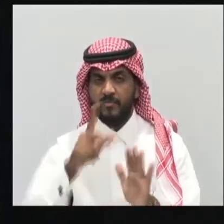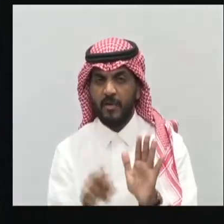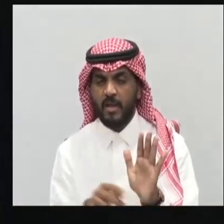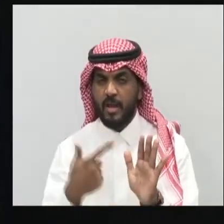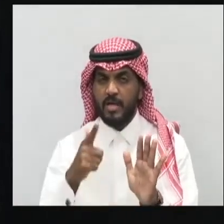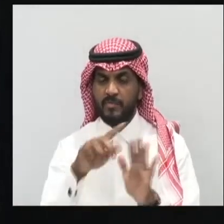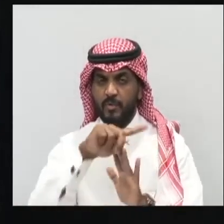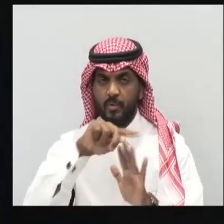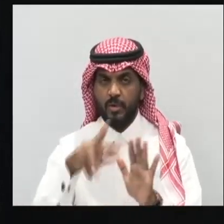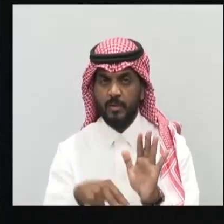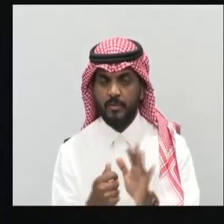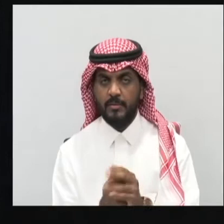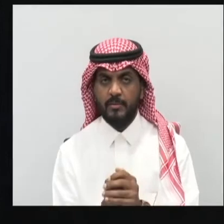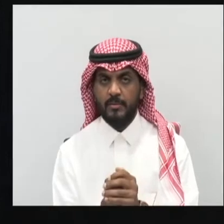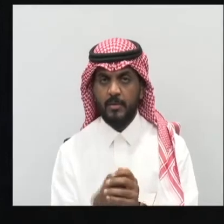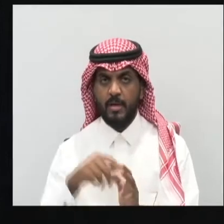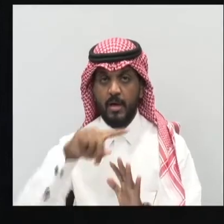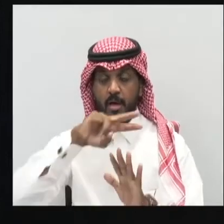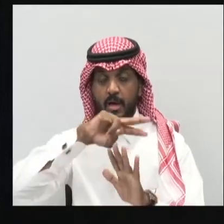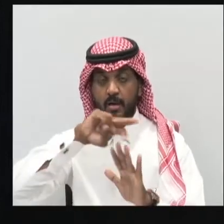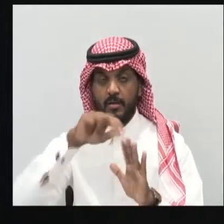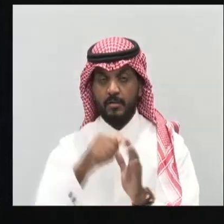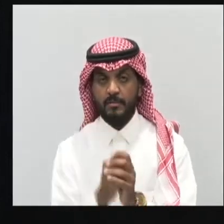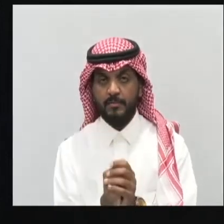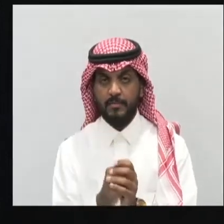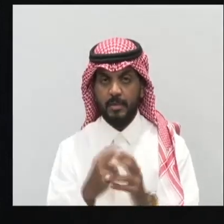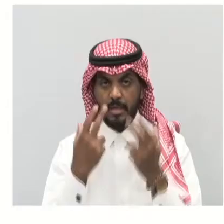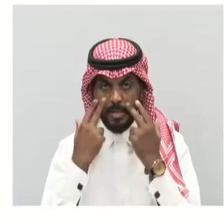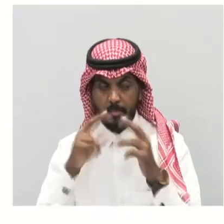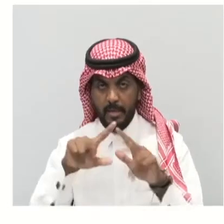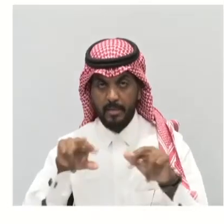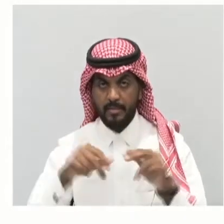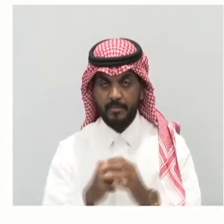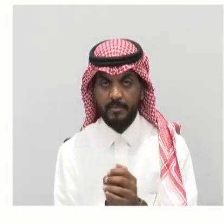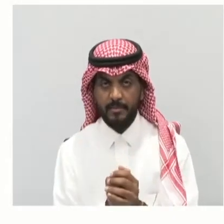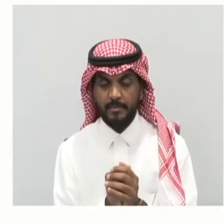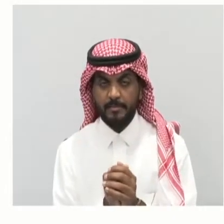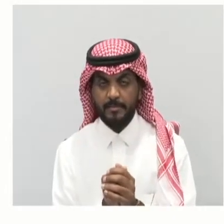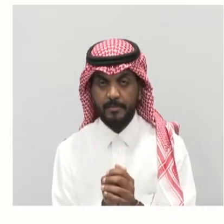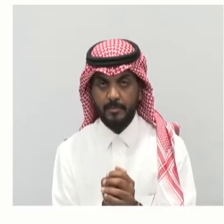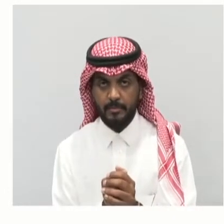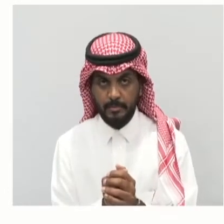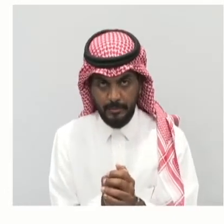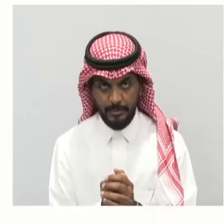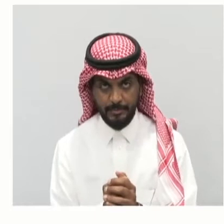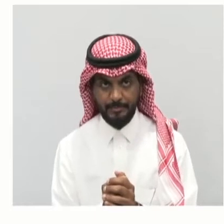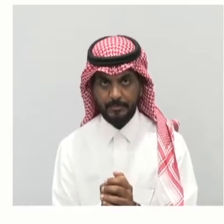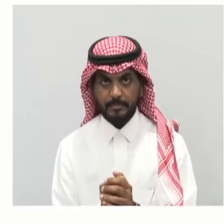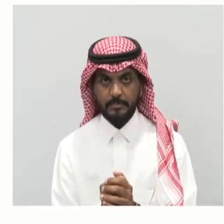الحرف؟ أحسنتم، أعلى الحرف. نبحث نبحث،